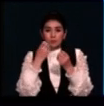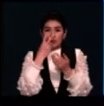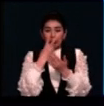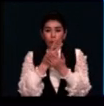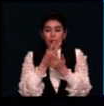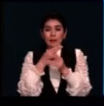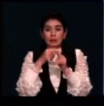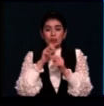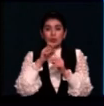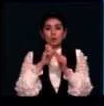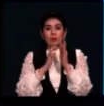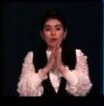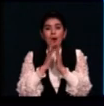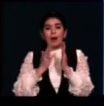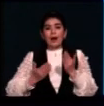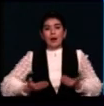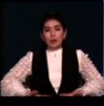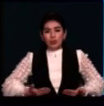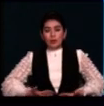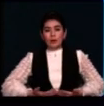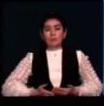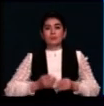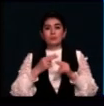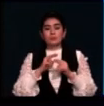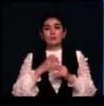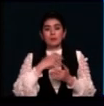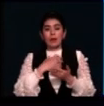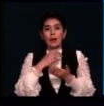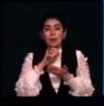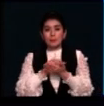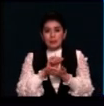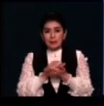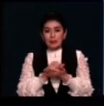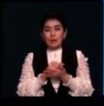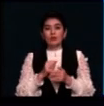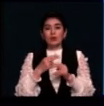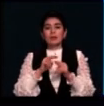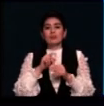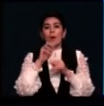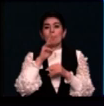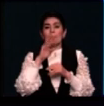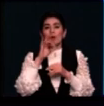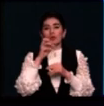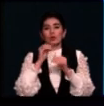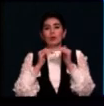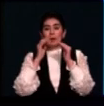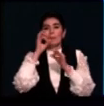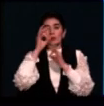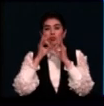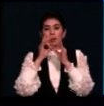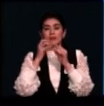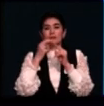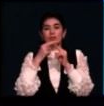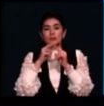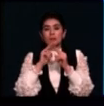bular ularni o'simliklarning hayotida muhim ahamiyatga ega. Endi sun'iy yuqori molekulyar